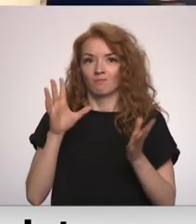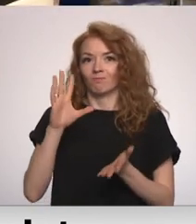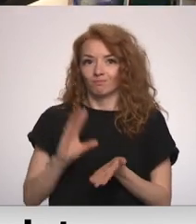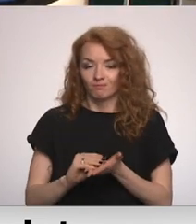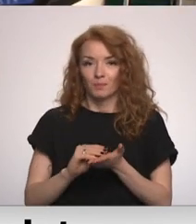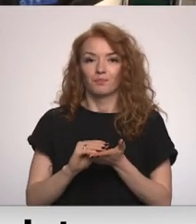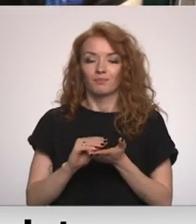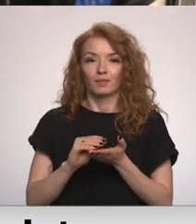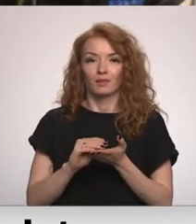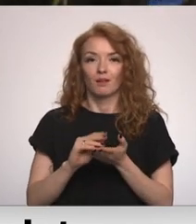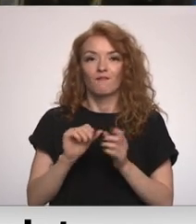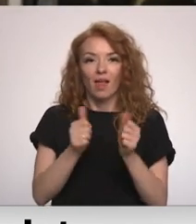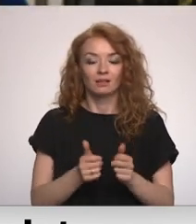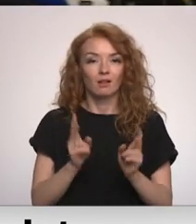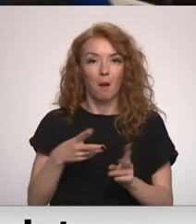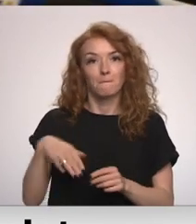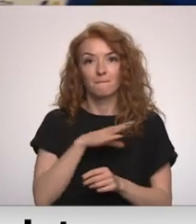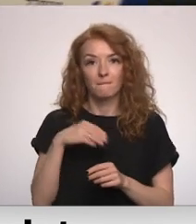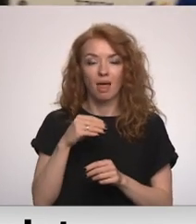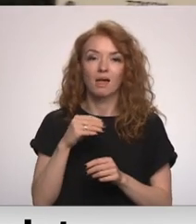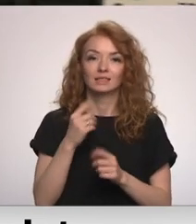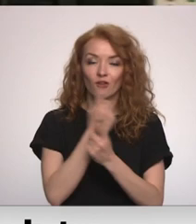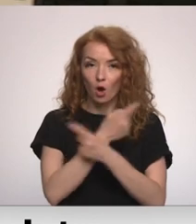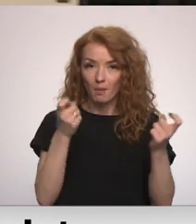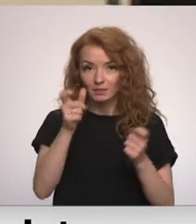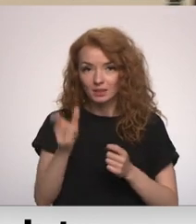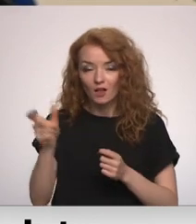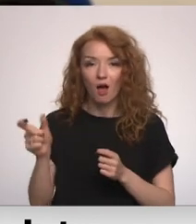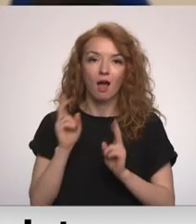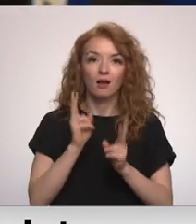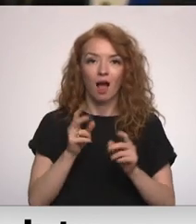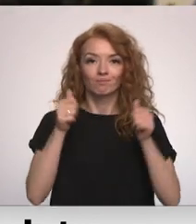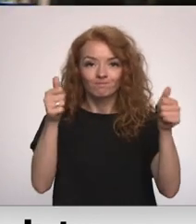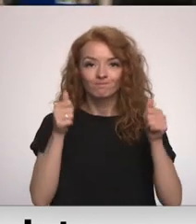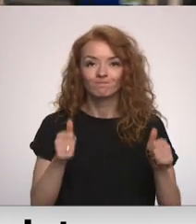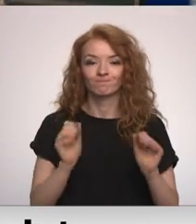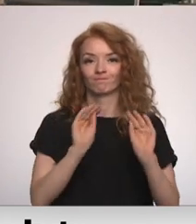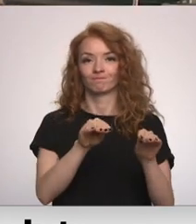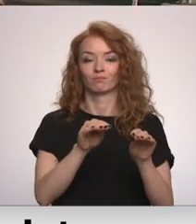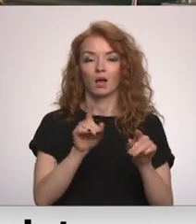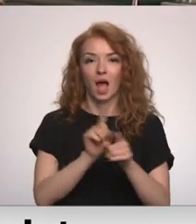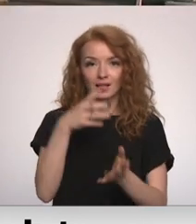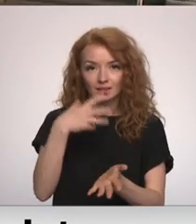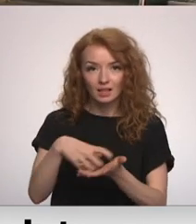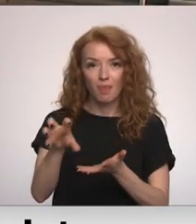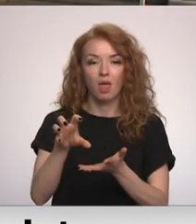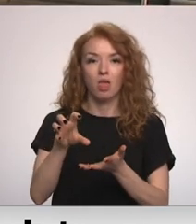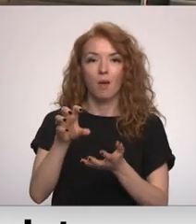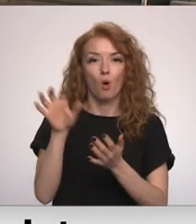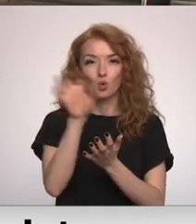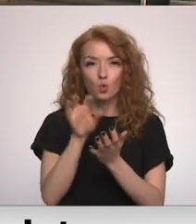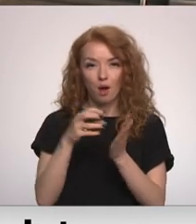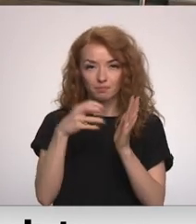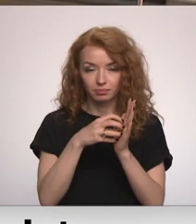tā aspekta, ka veids, kādā mēs apziņojam cilvēkus, kādā mēs izvietojam šīs te zīmes, norādes un pat skenējam uz QR kodus, kas